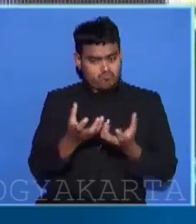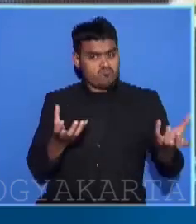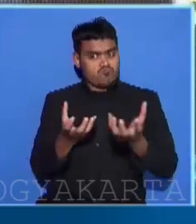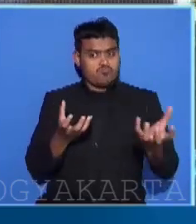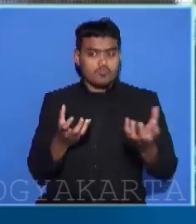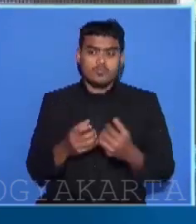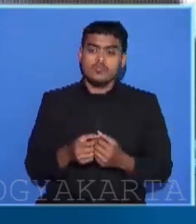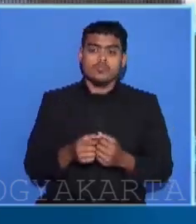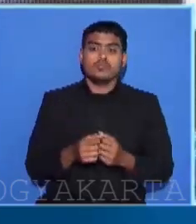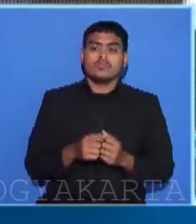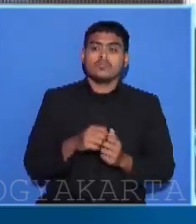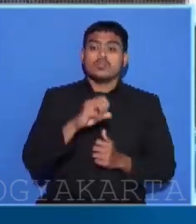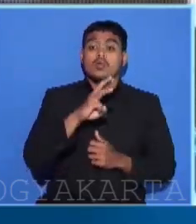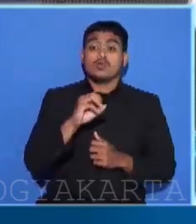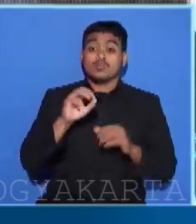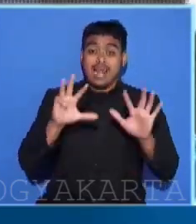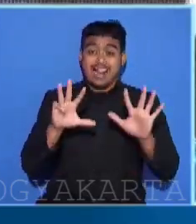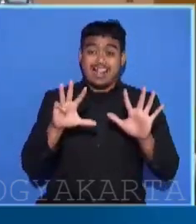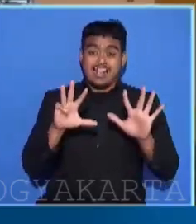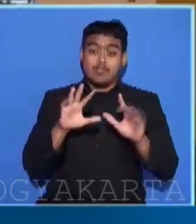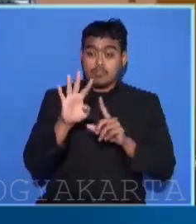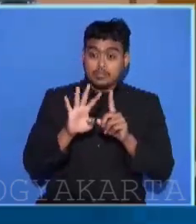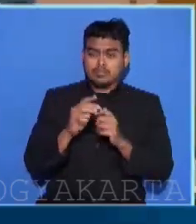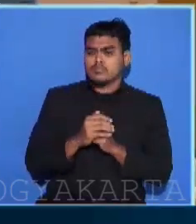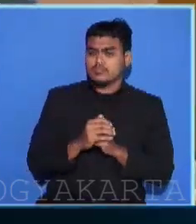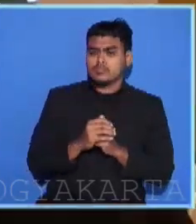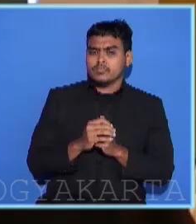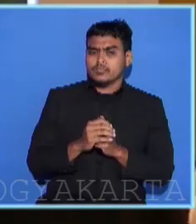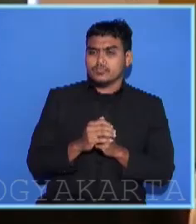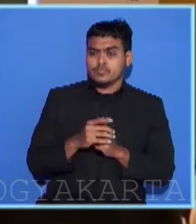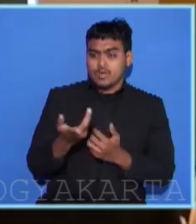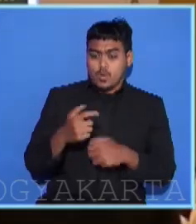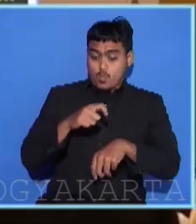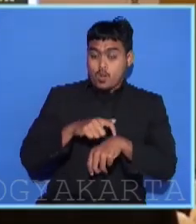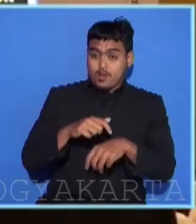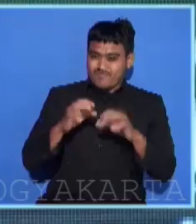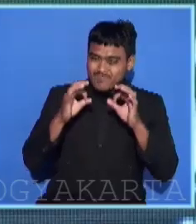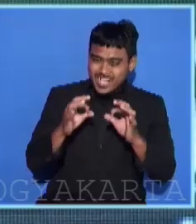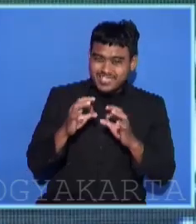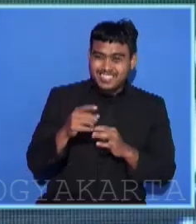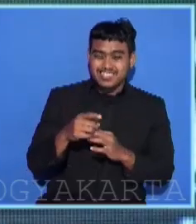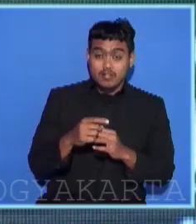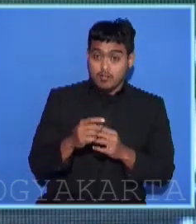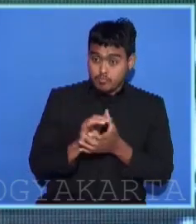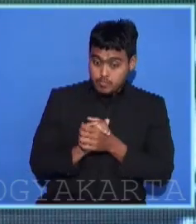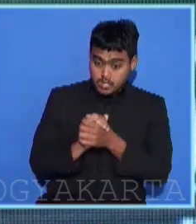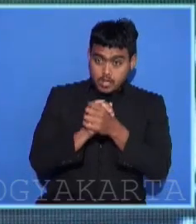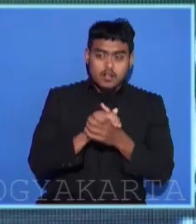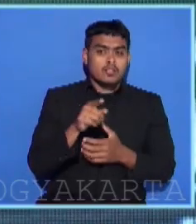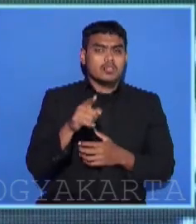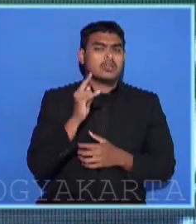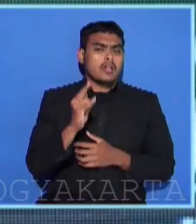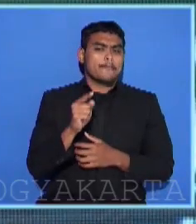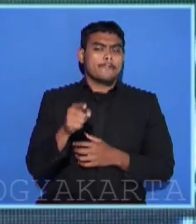karena perbedaan pilihan. Pemilu dan Pilpres 2024 menjadi momentum penting untuk menjaga persatuan dan menciptakan